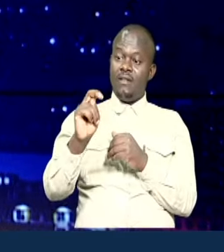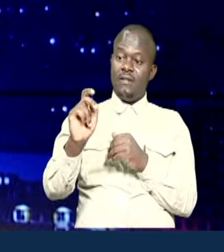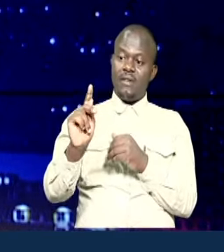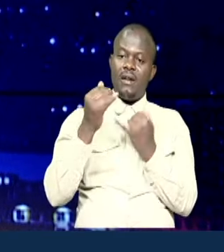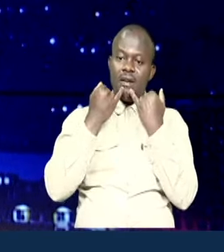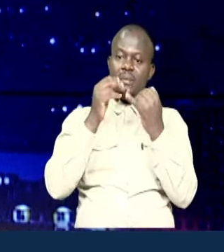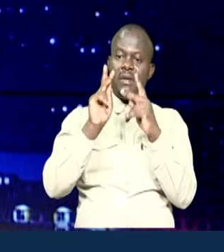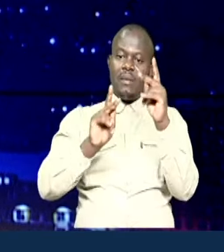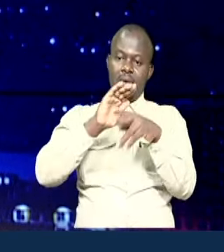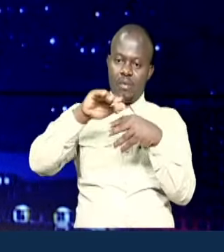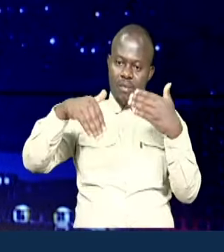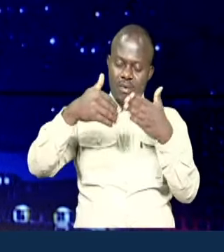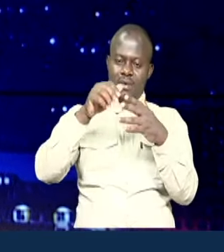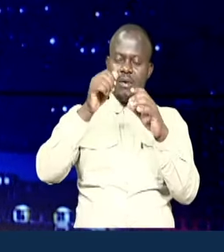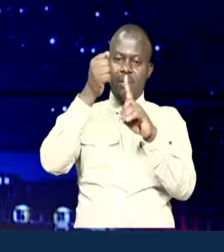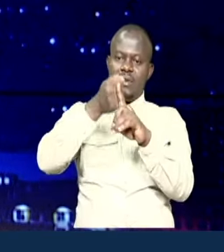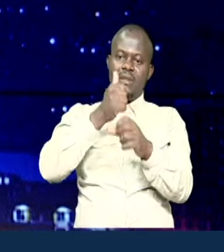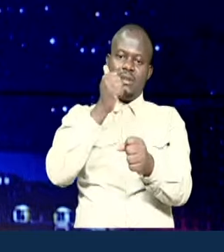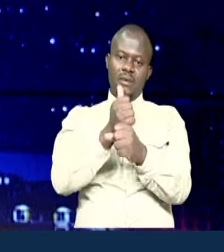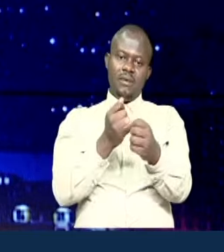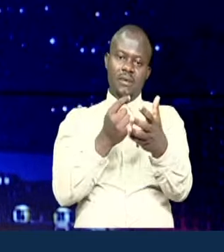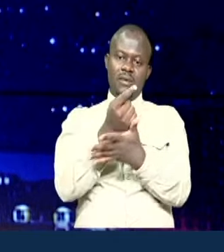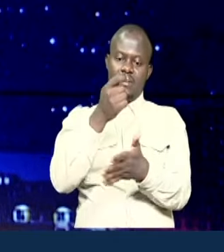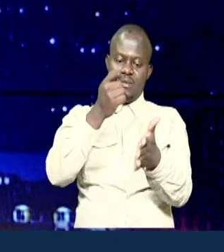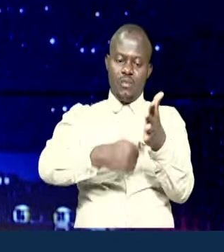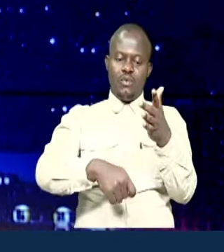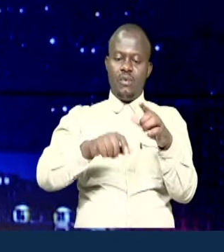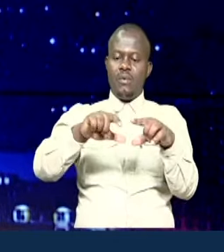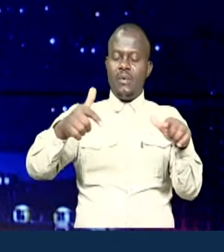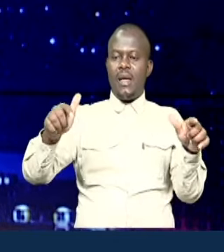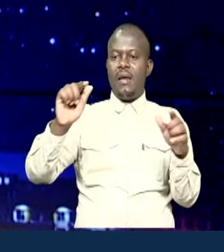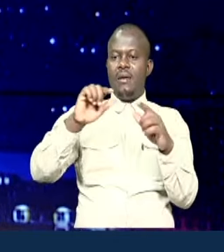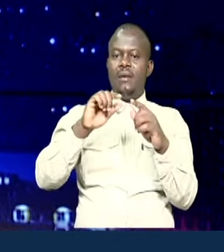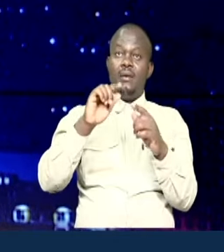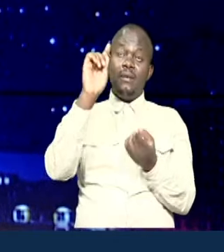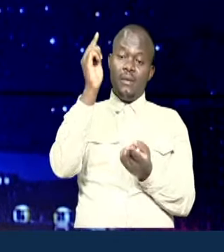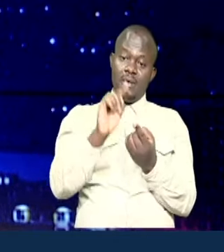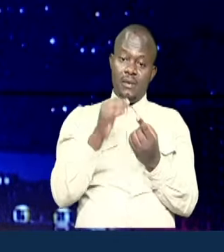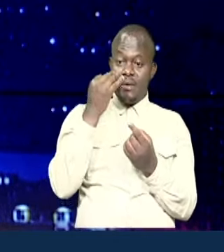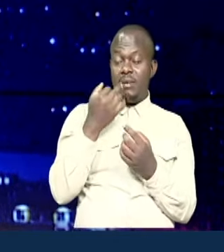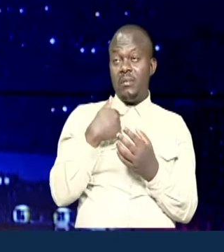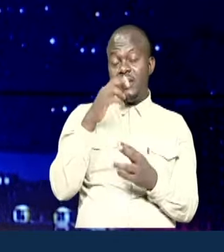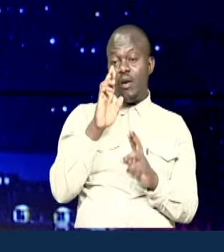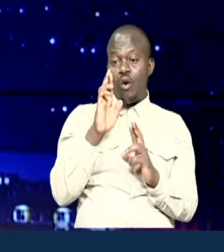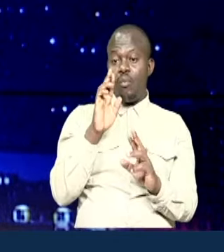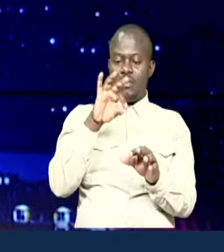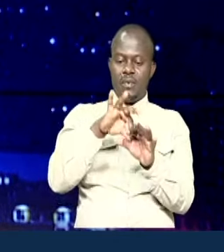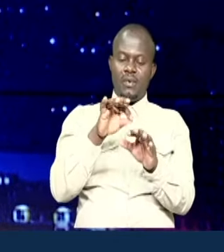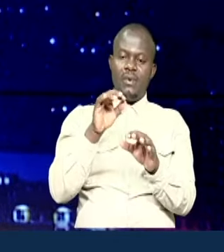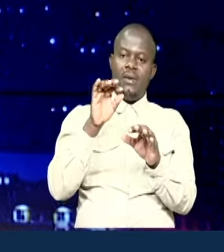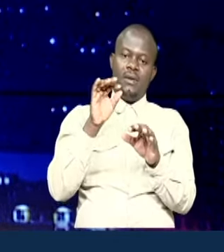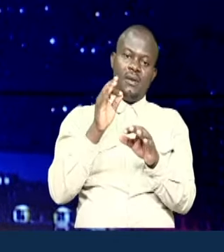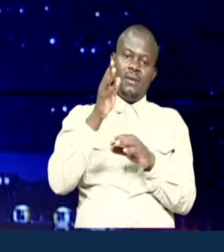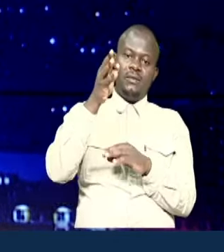yabwiye abaturage ko ubuvugizi yakoze bwatumye umusoro w'ubukode bw'ubutaka ugabanuka niba mugirira icyizere bakamutora mu matoro